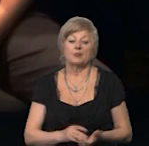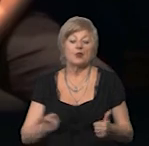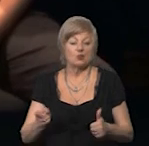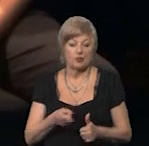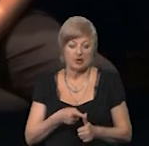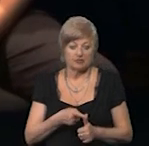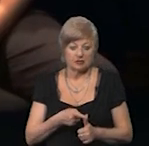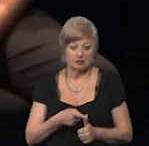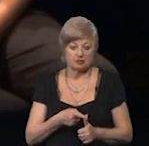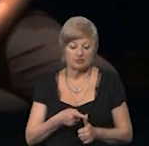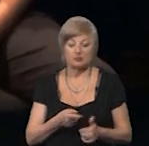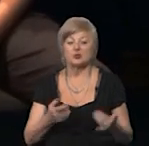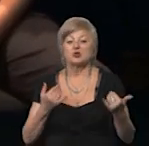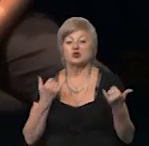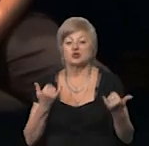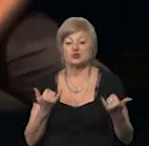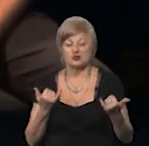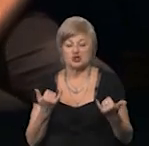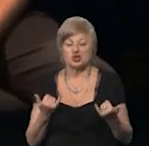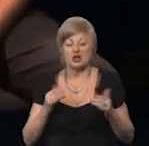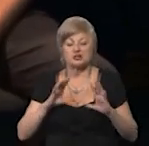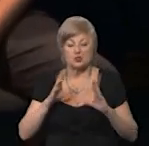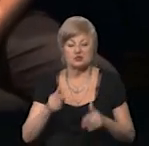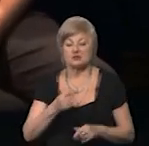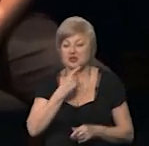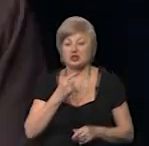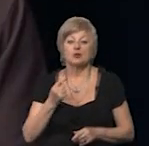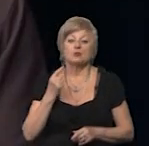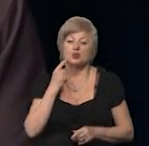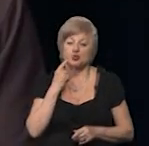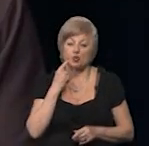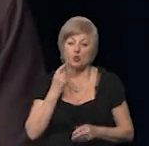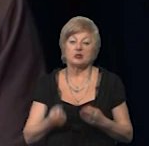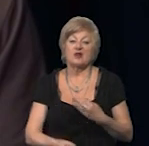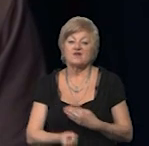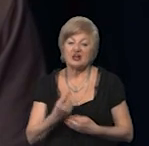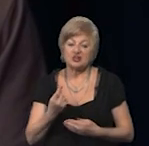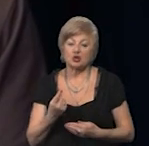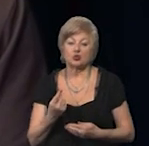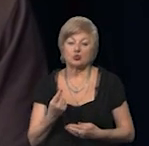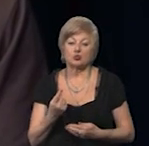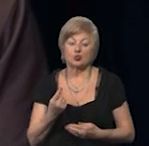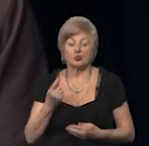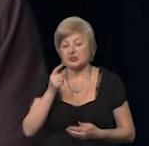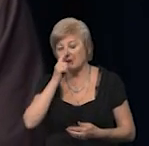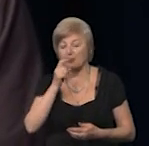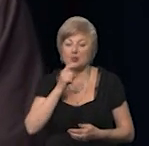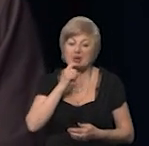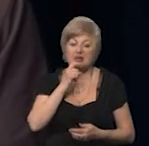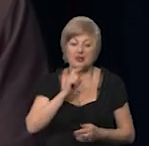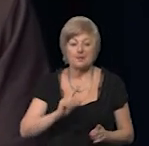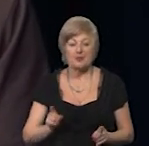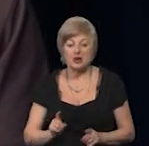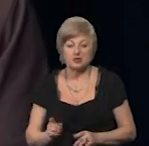по-перше, зараз в сучасному світі дуже багато виникло непорозуміння